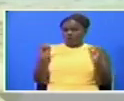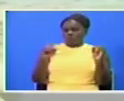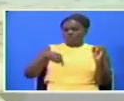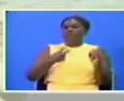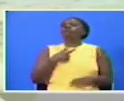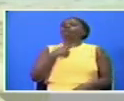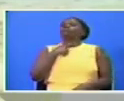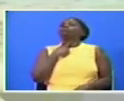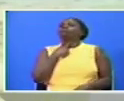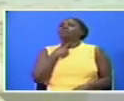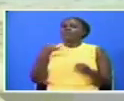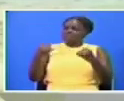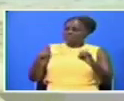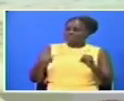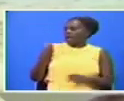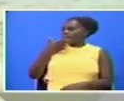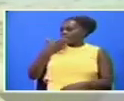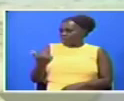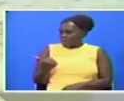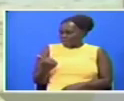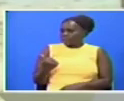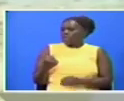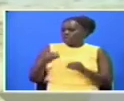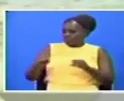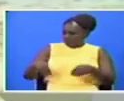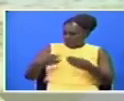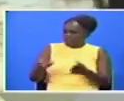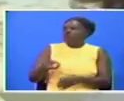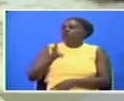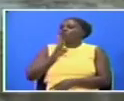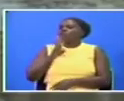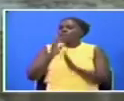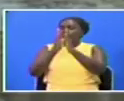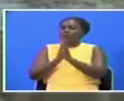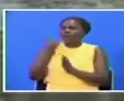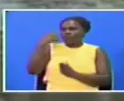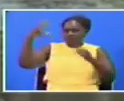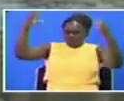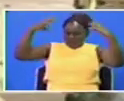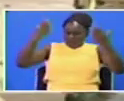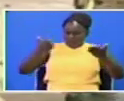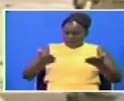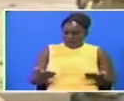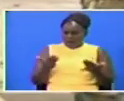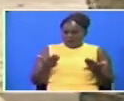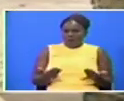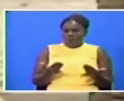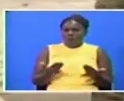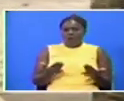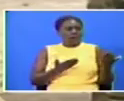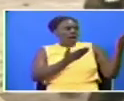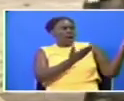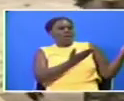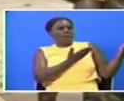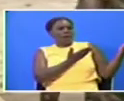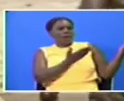stuck. But we are still trying our best just to keep them alive and praying for the rains to come. Kwa sasa Aziz na mhisani